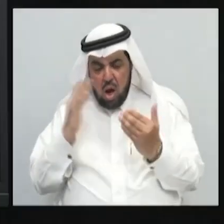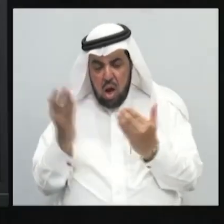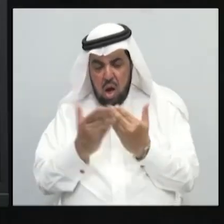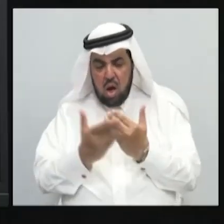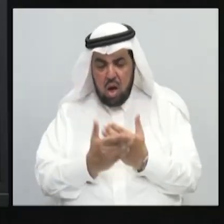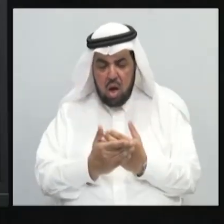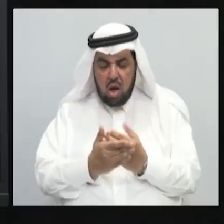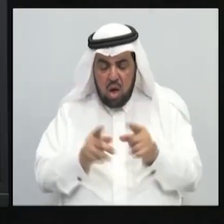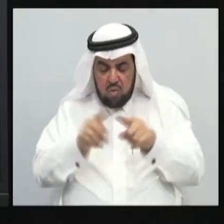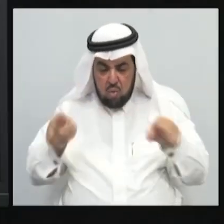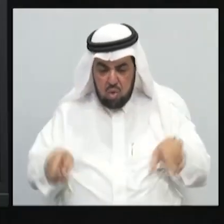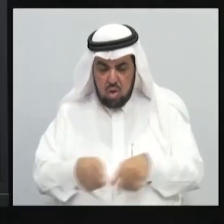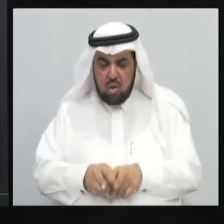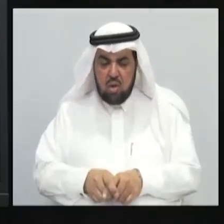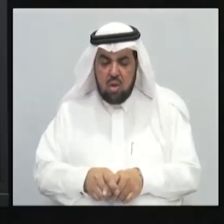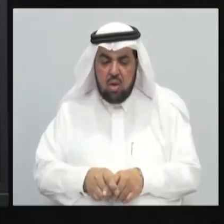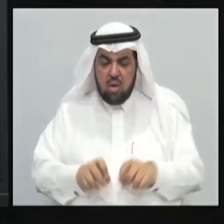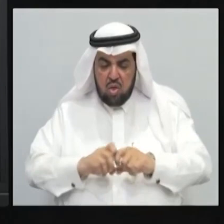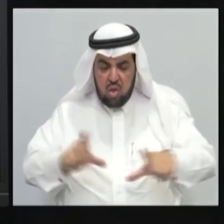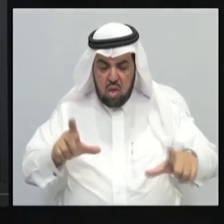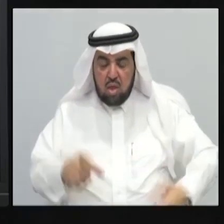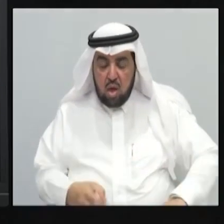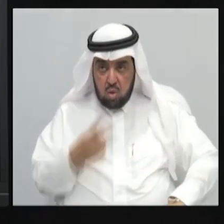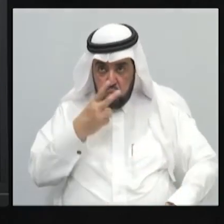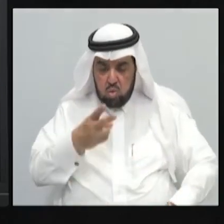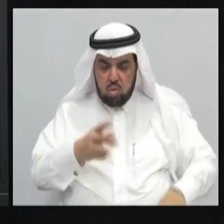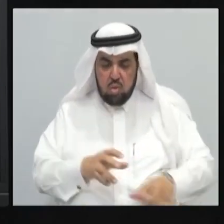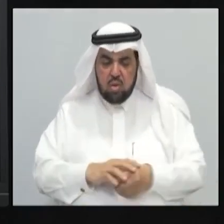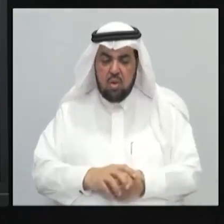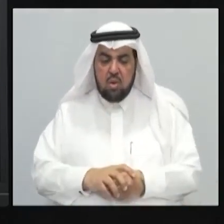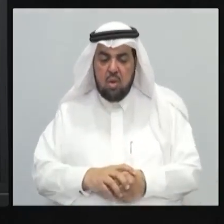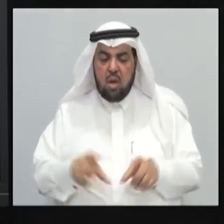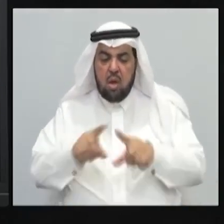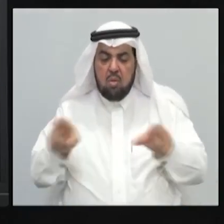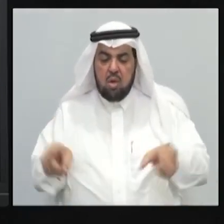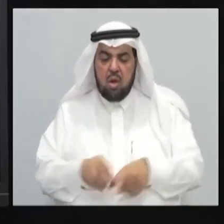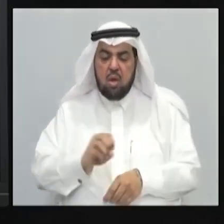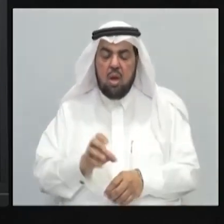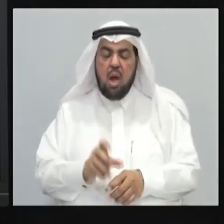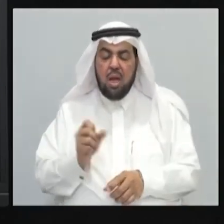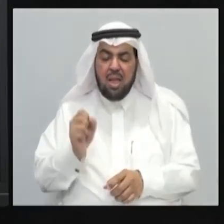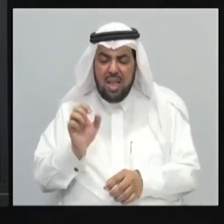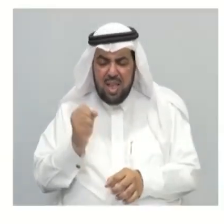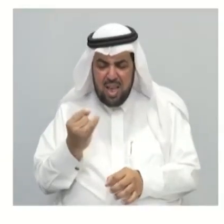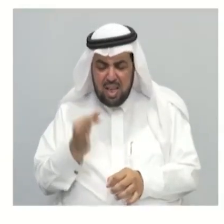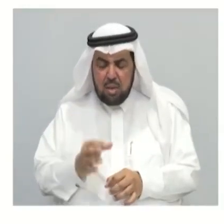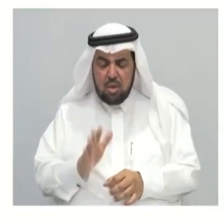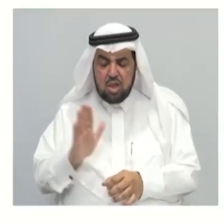هذا المستطيل ظاهره امامنا اذا هذا المستطيل اعطيناه قيمه